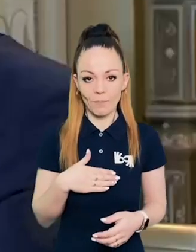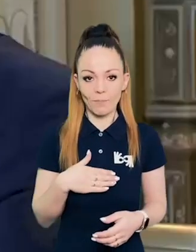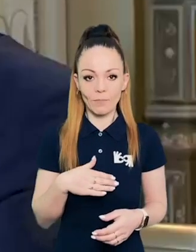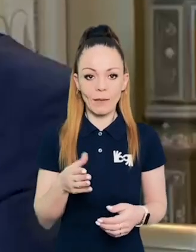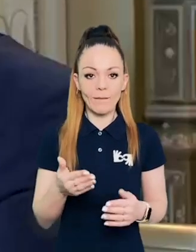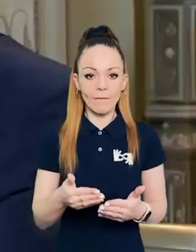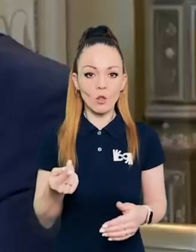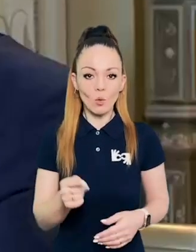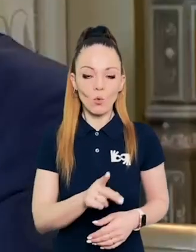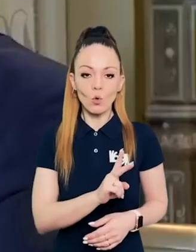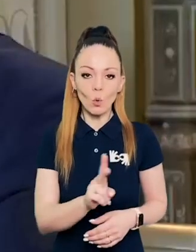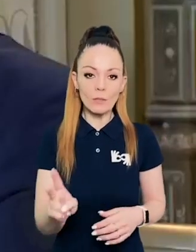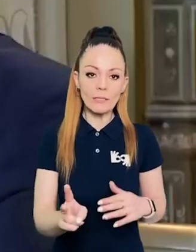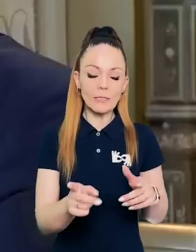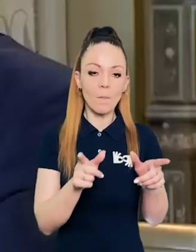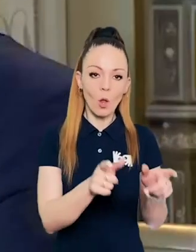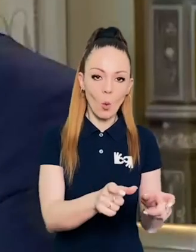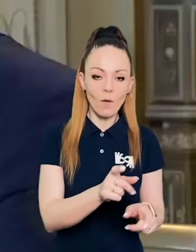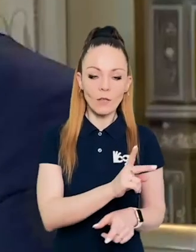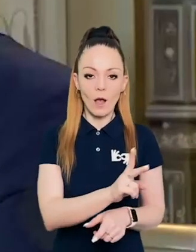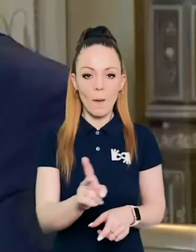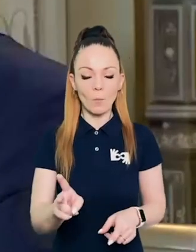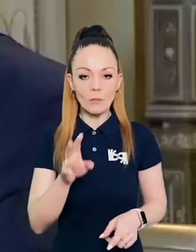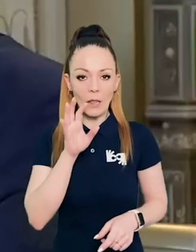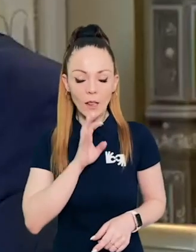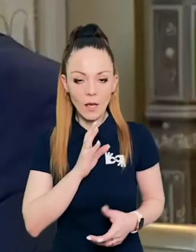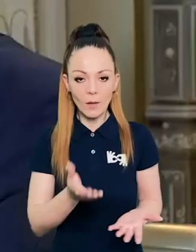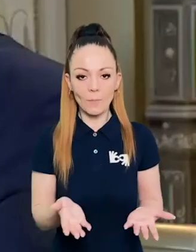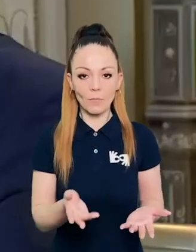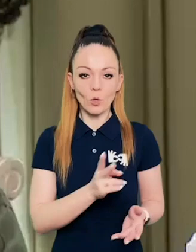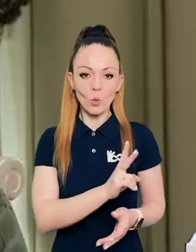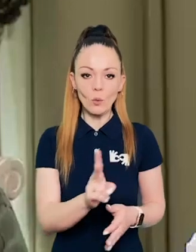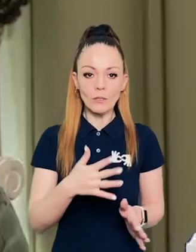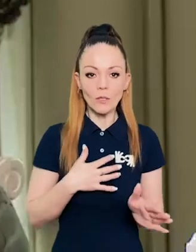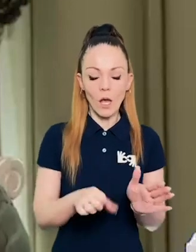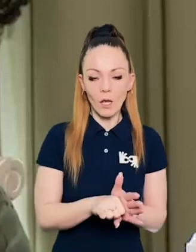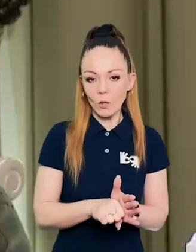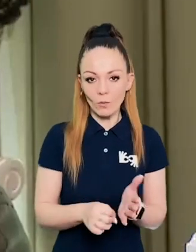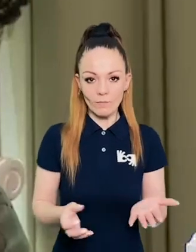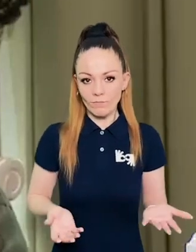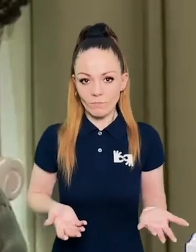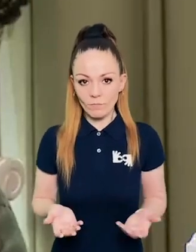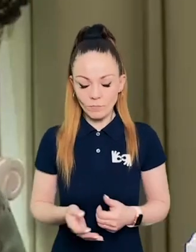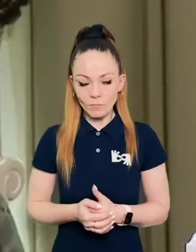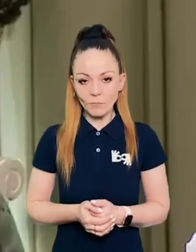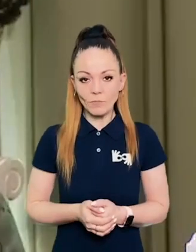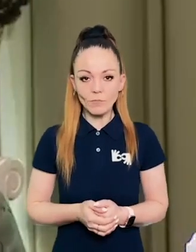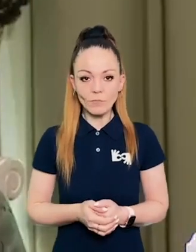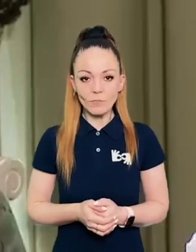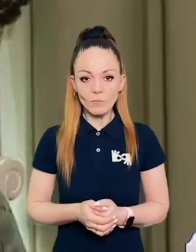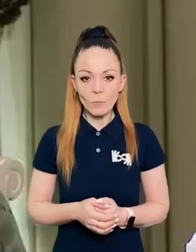задоволення від того, що хтось заблокований, комусь зле, хтось загинув тощо.